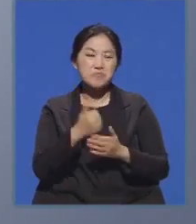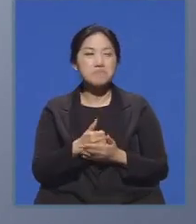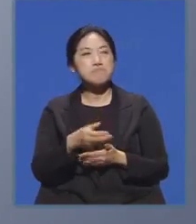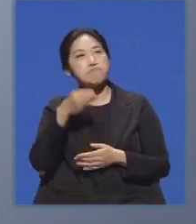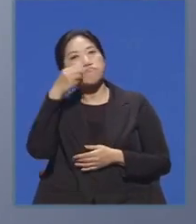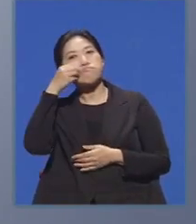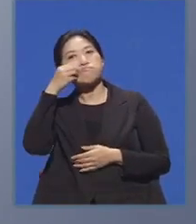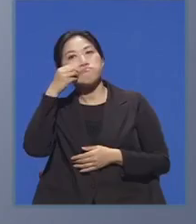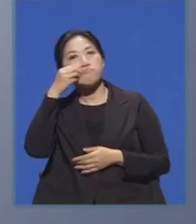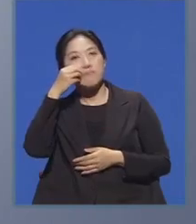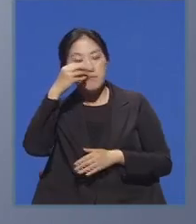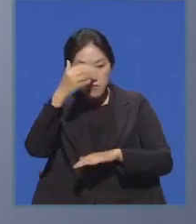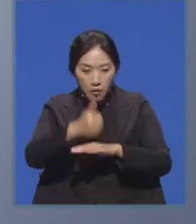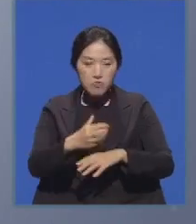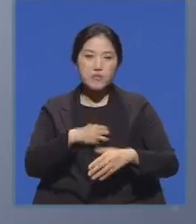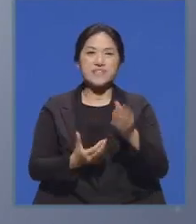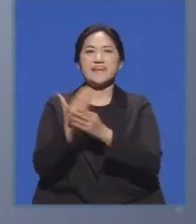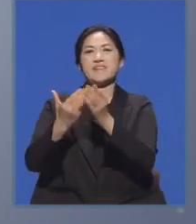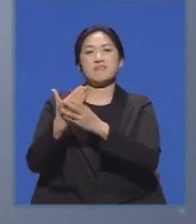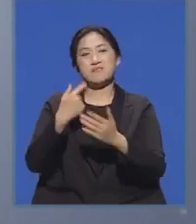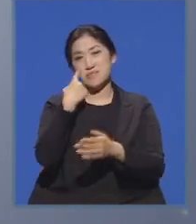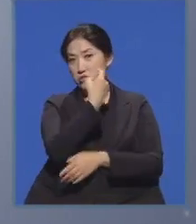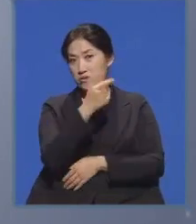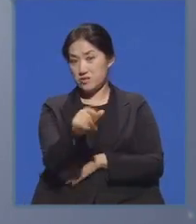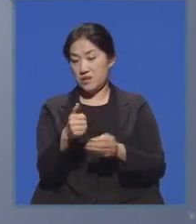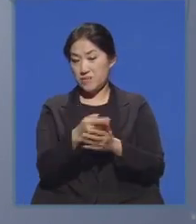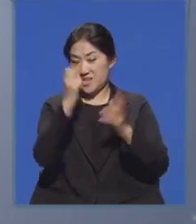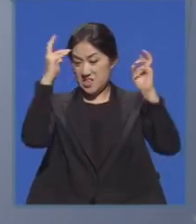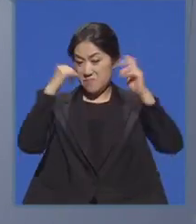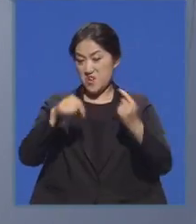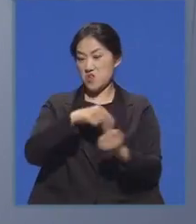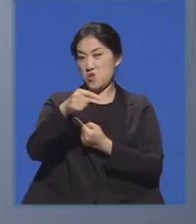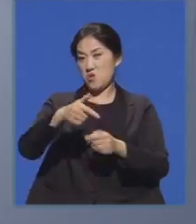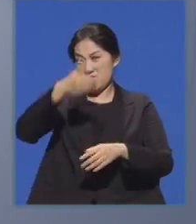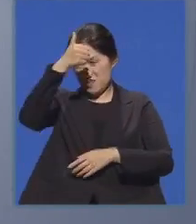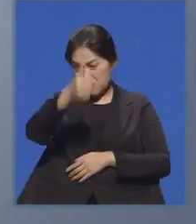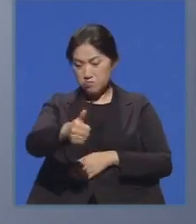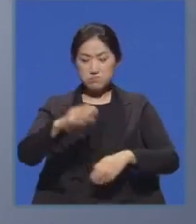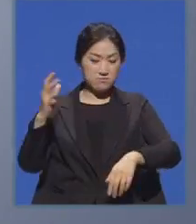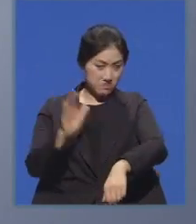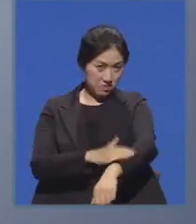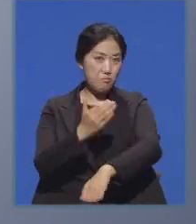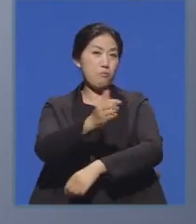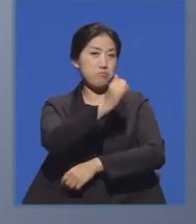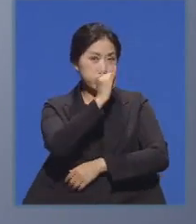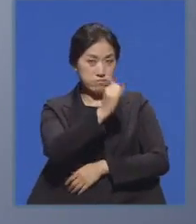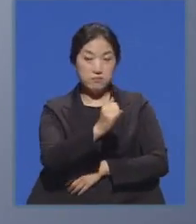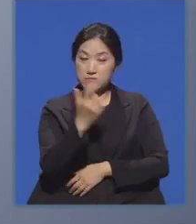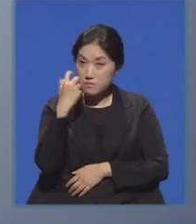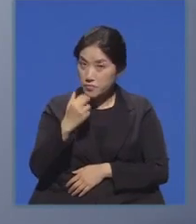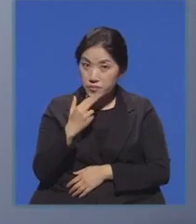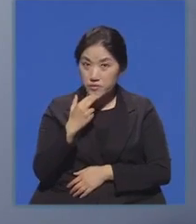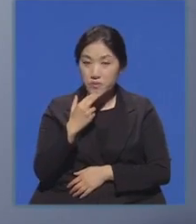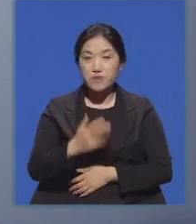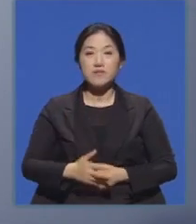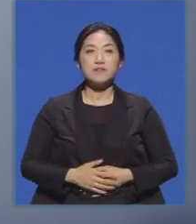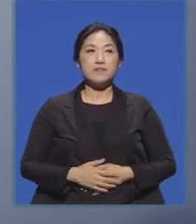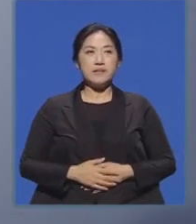위기들을 보면 혁신 안 한 겁니다. 그 재벌 경영자 총수들도 책임이 있죠. 그렇게 생각 안 하십니까?